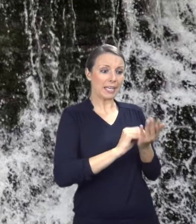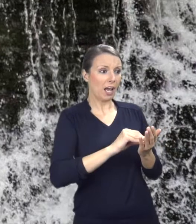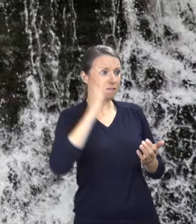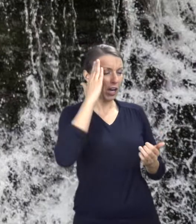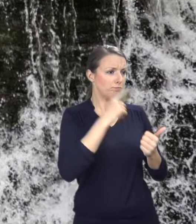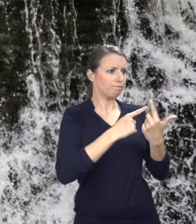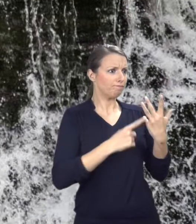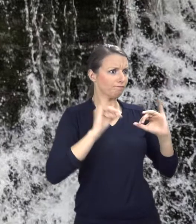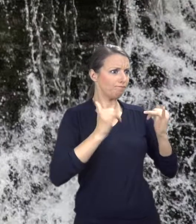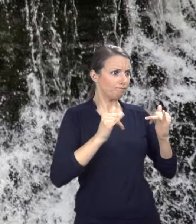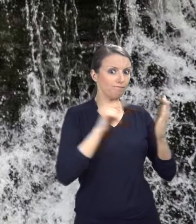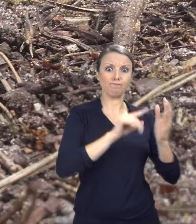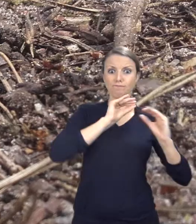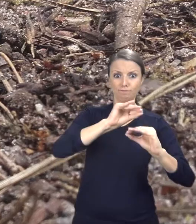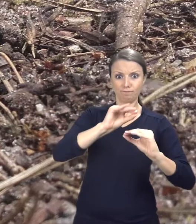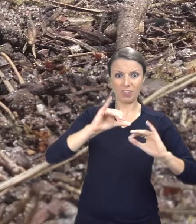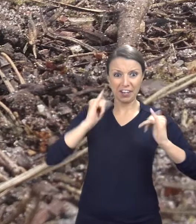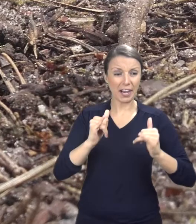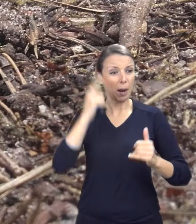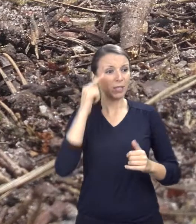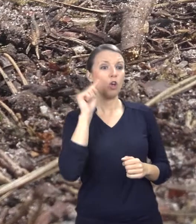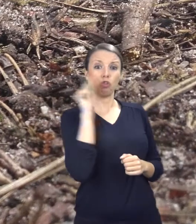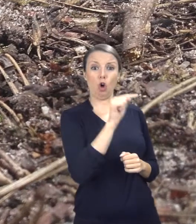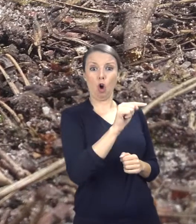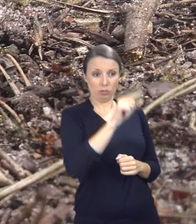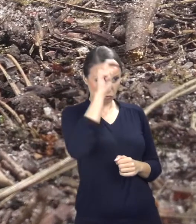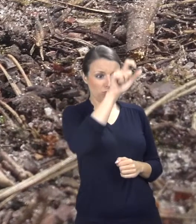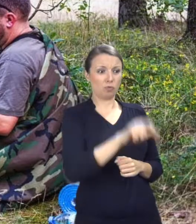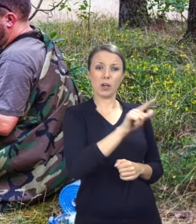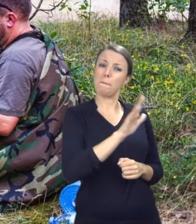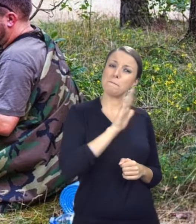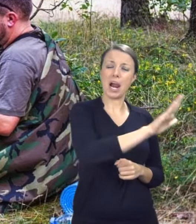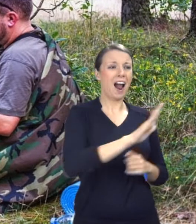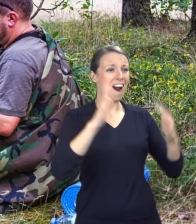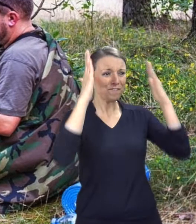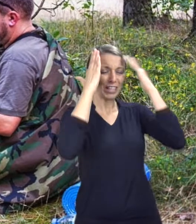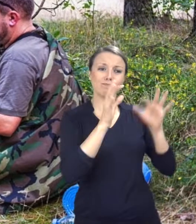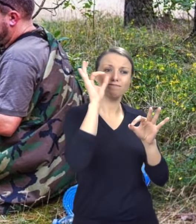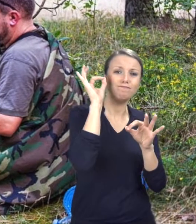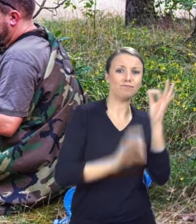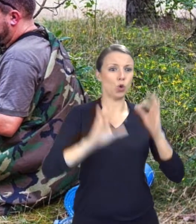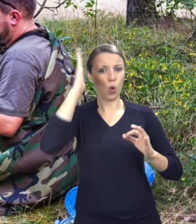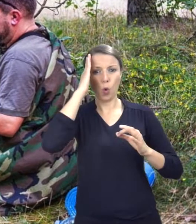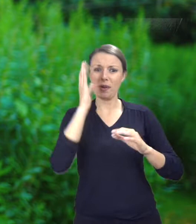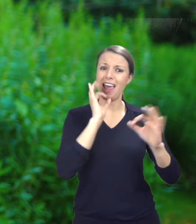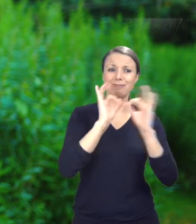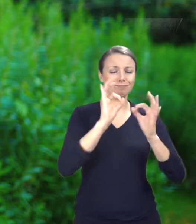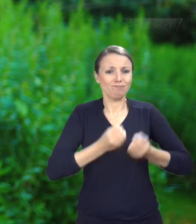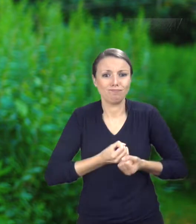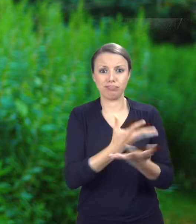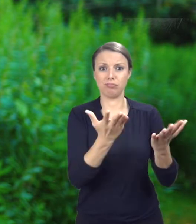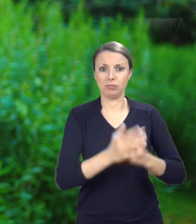tacy ludzie wydaje mi się, że mają tą najbardziej ważną wiedzę właśnie do przekazania, najbardziej rzetelną wiedzę do przekazania.